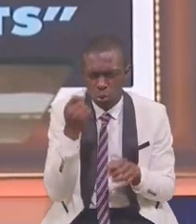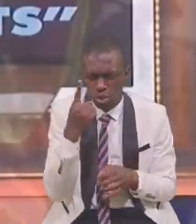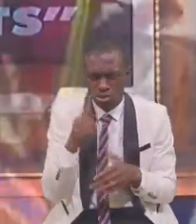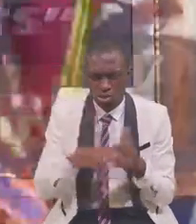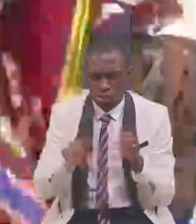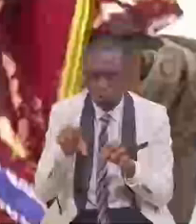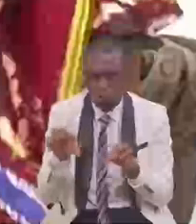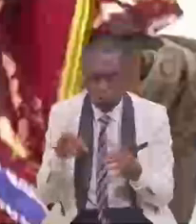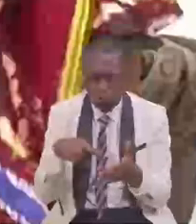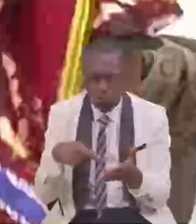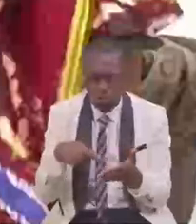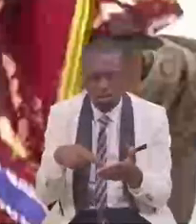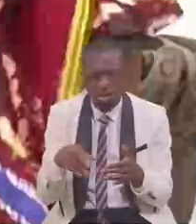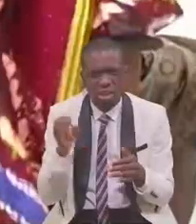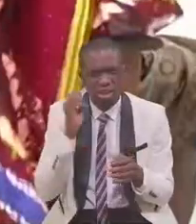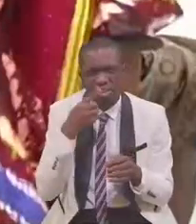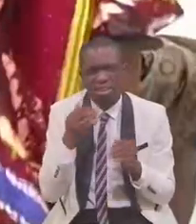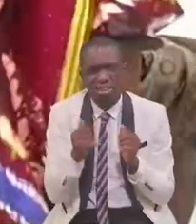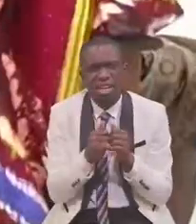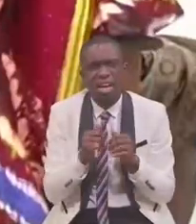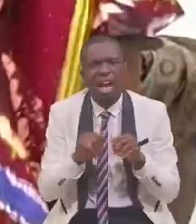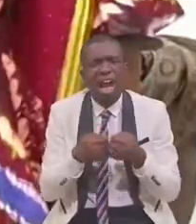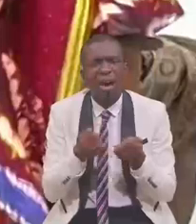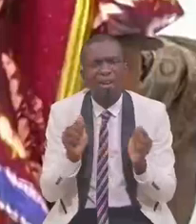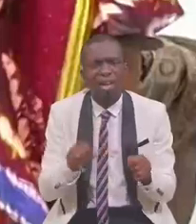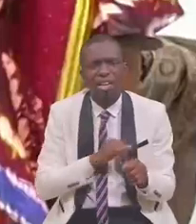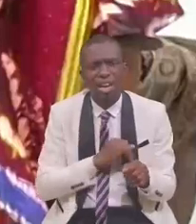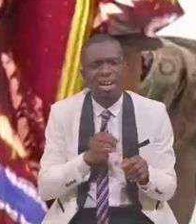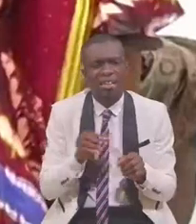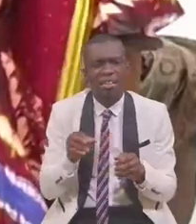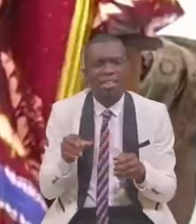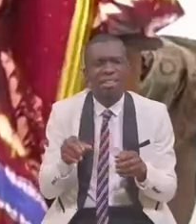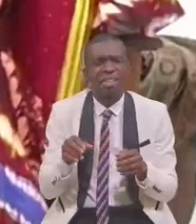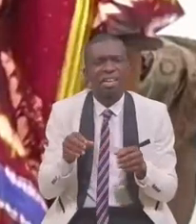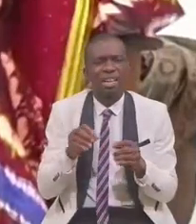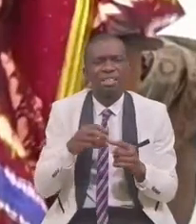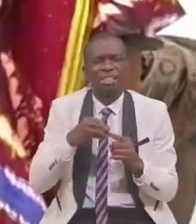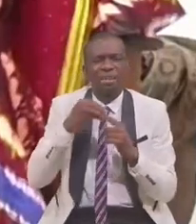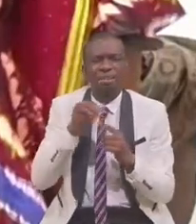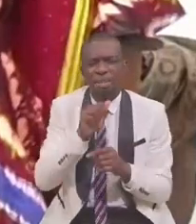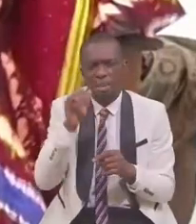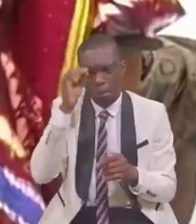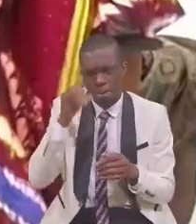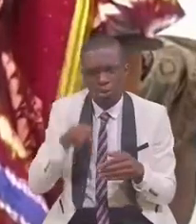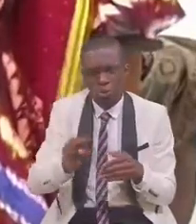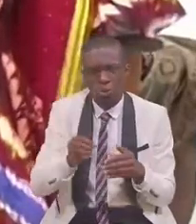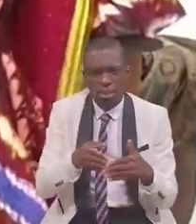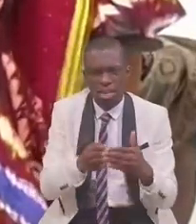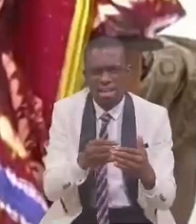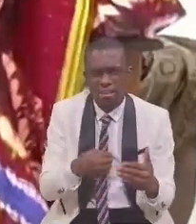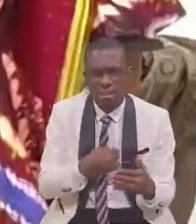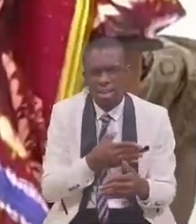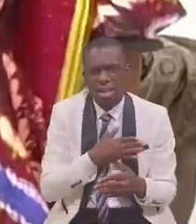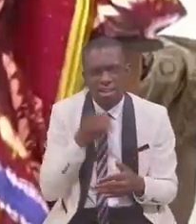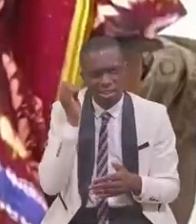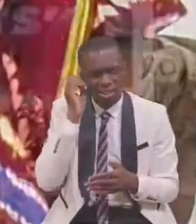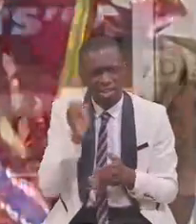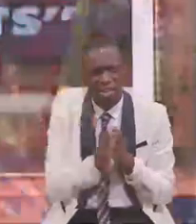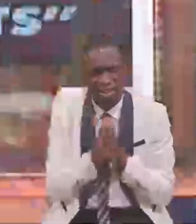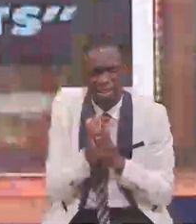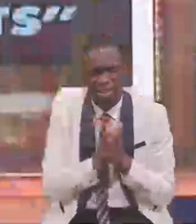Comment le pourrais-je si quelqu'un ne me guide ?» Et il invita Philippe à monter et à s'asseoir avec